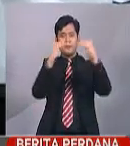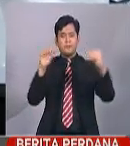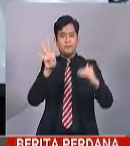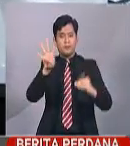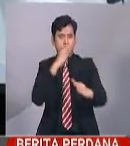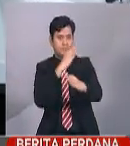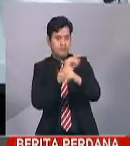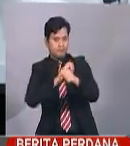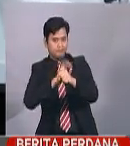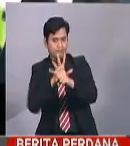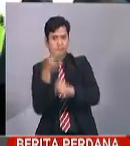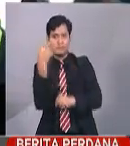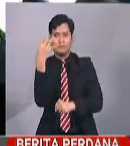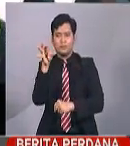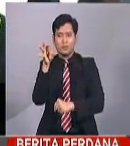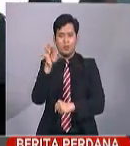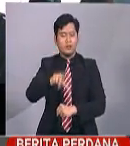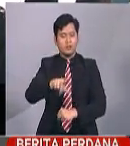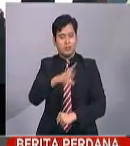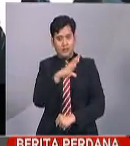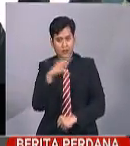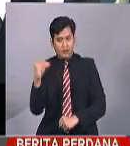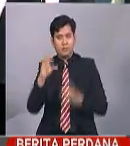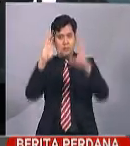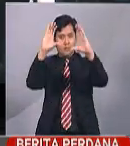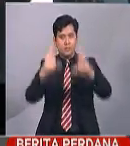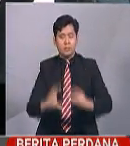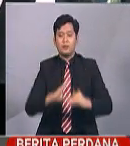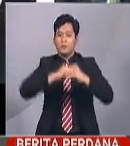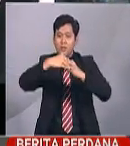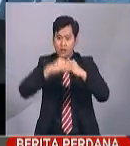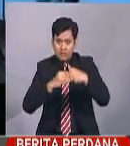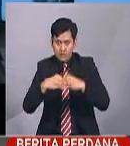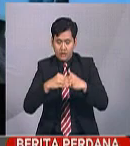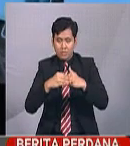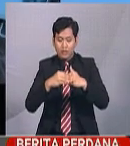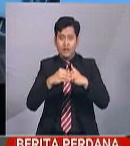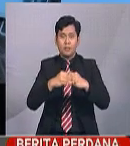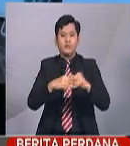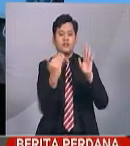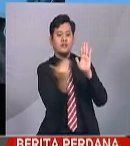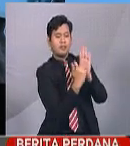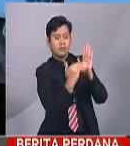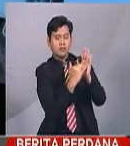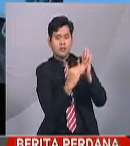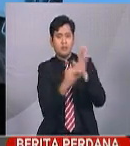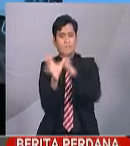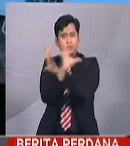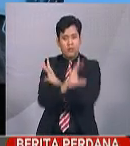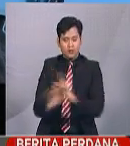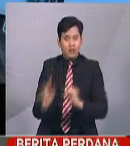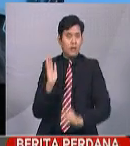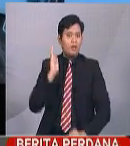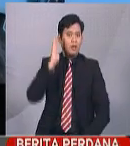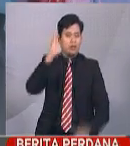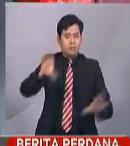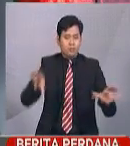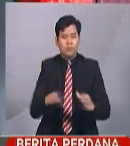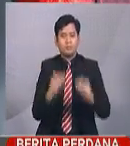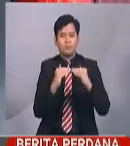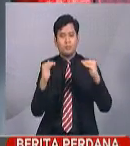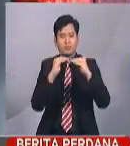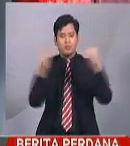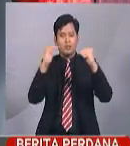penularan covid-19 Selain itu langkah melonggarkan sekatan di Sarawak akan dibuat secara berperingkat setelah prosedur operasi